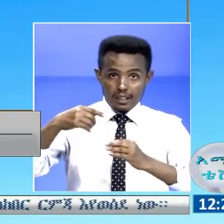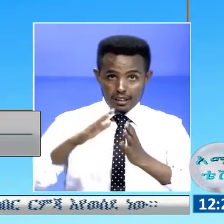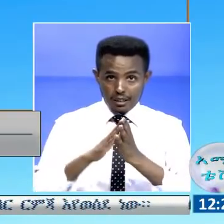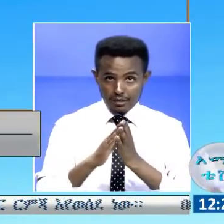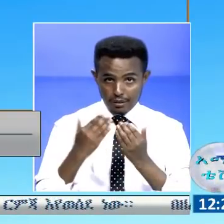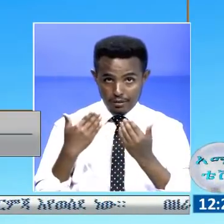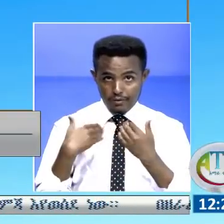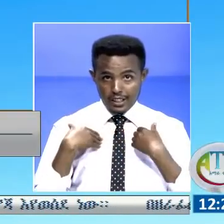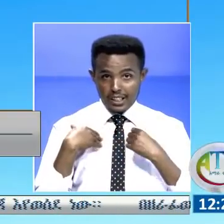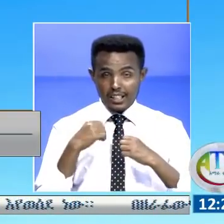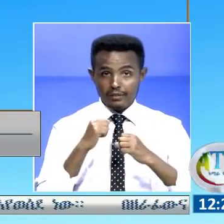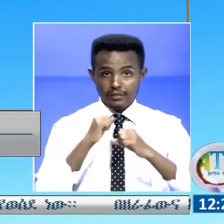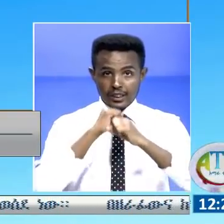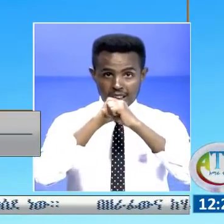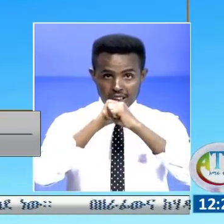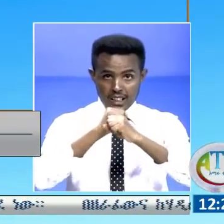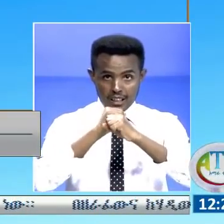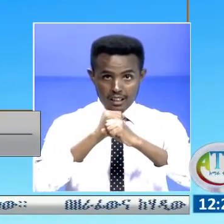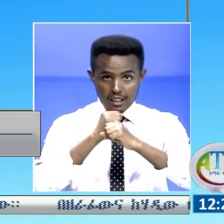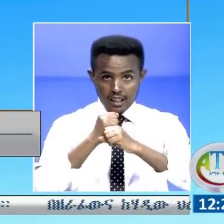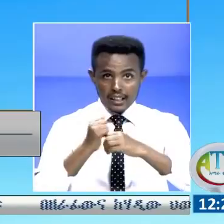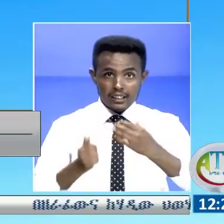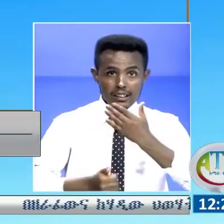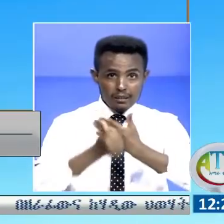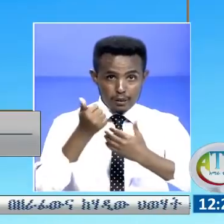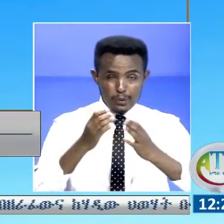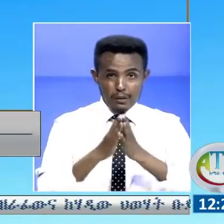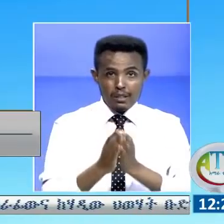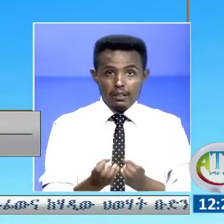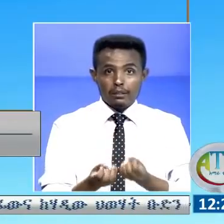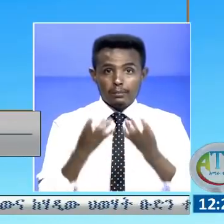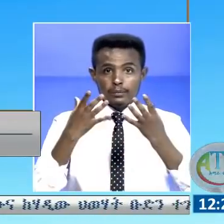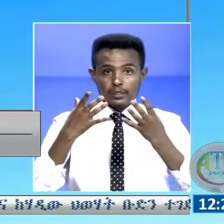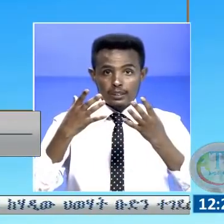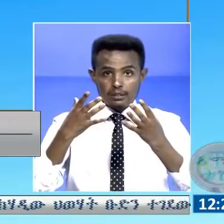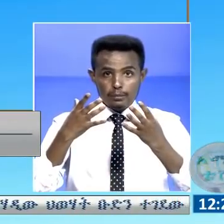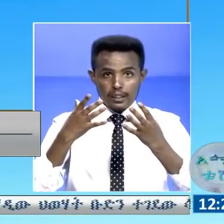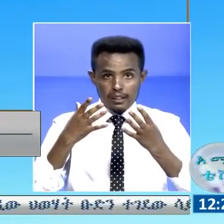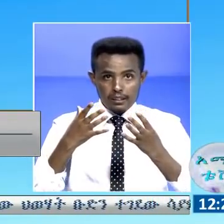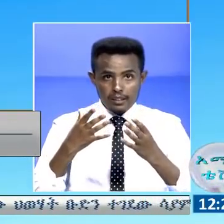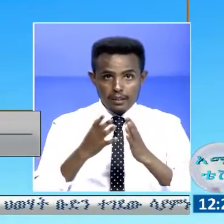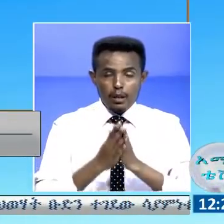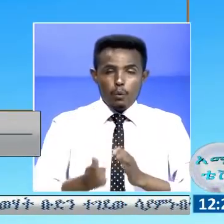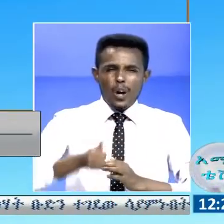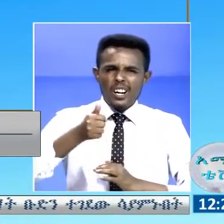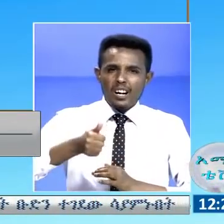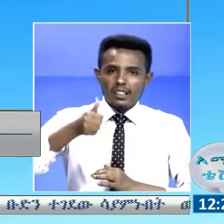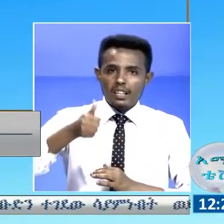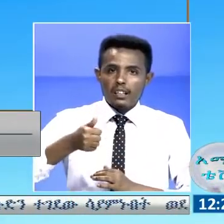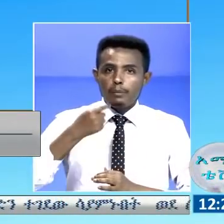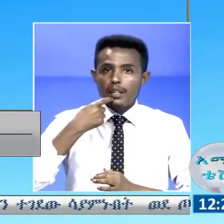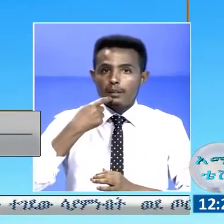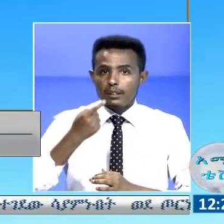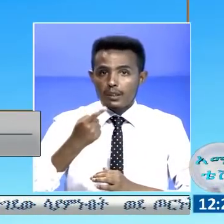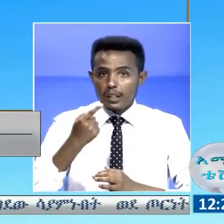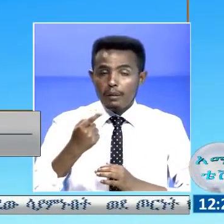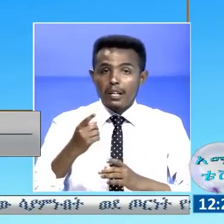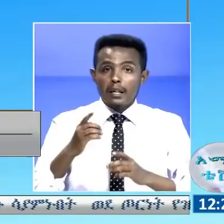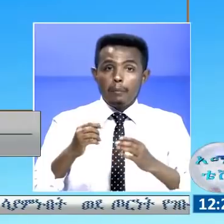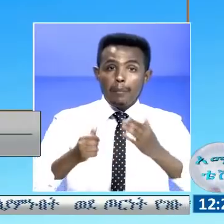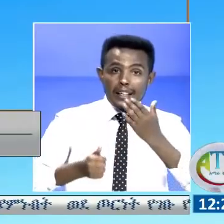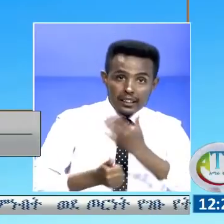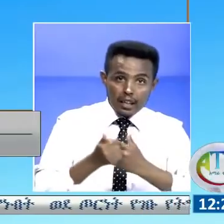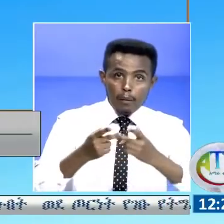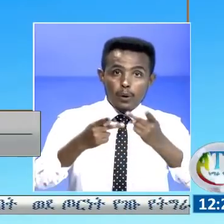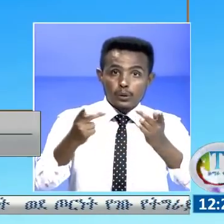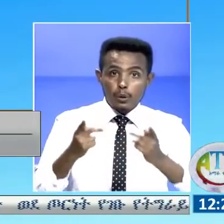የተጠናከረ ጥቃት በትግራይ ልዩ ኃይል ላይ በማድረግ በርካታ ወታደራዊ ስትራቴጂክ ቦታዎችን ወይንም ዋነኛ